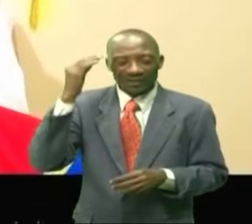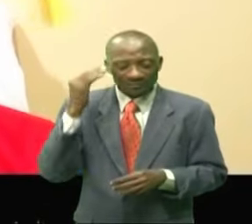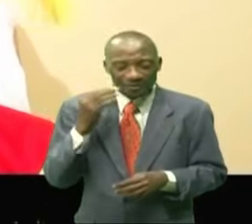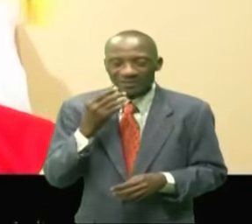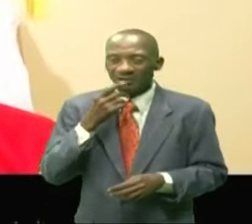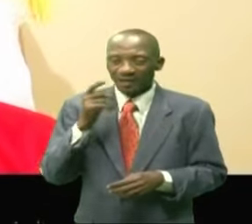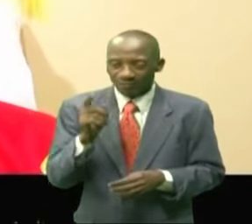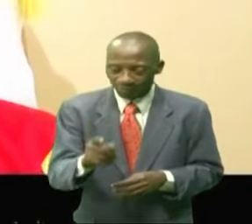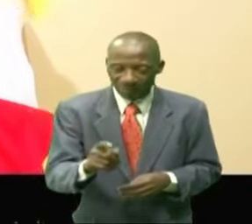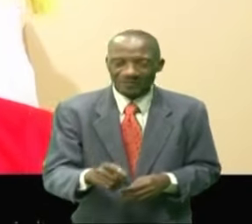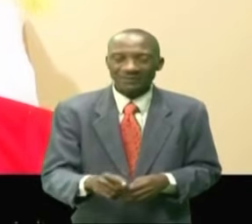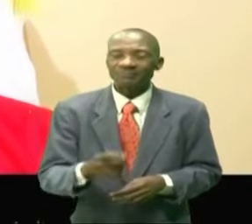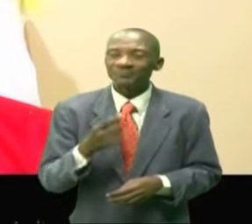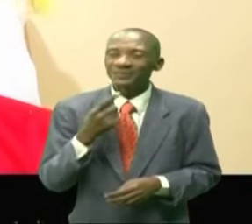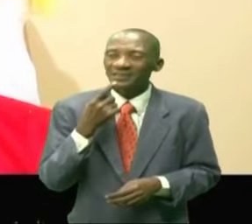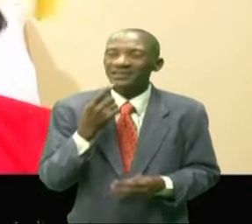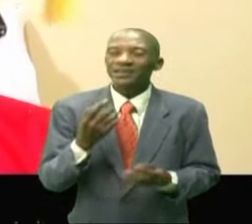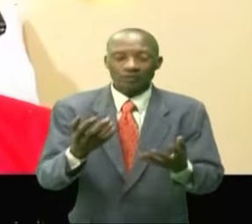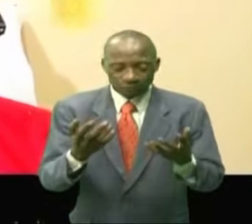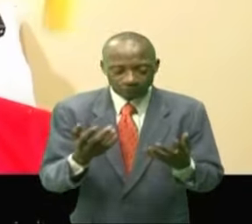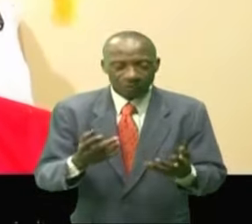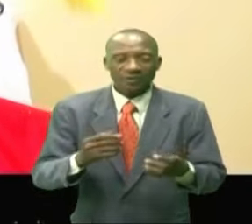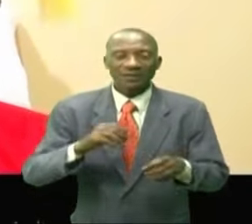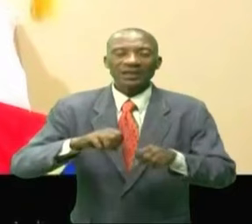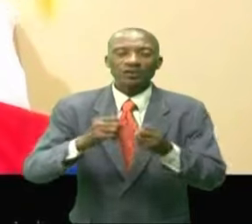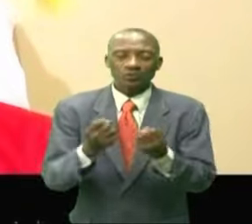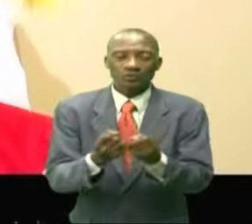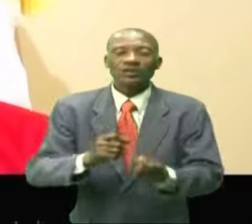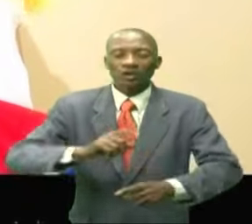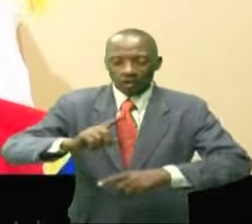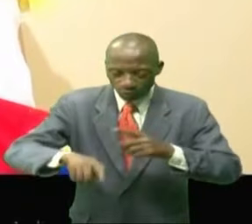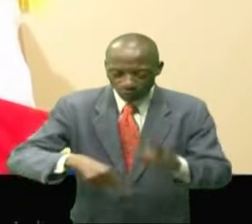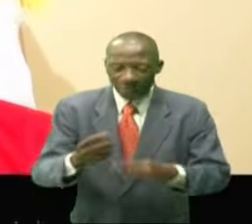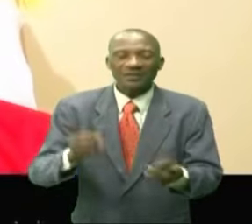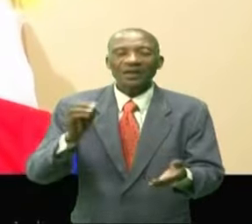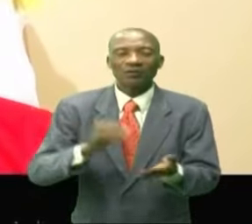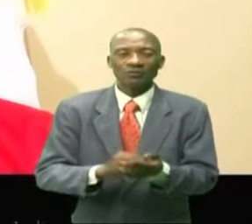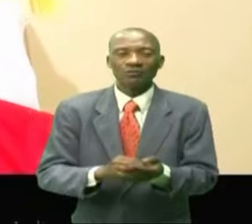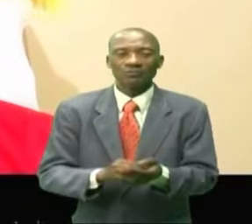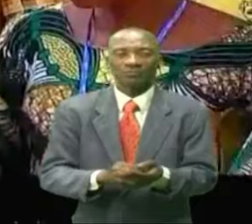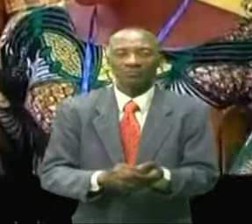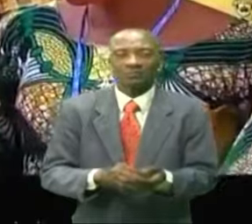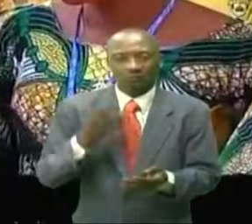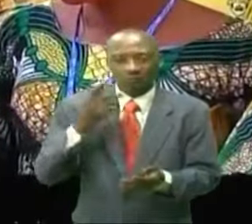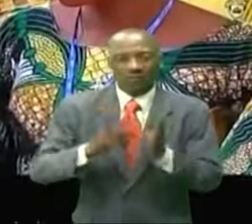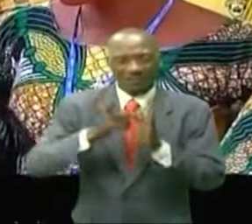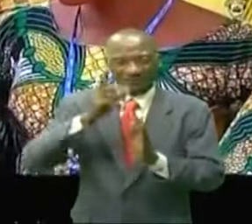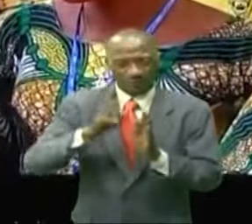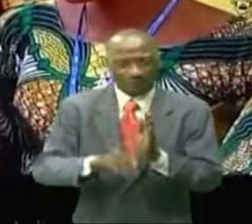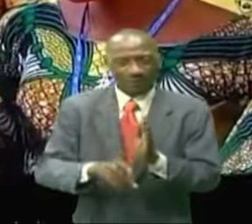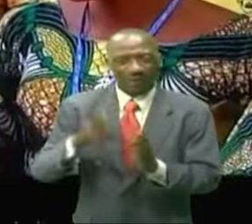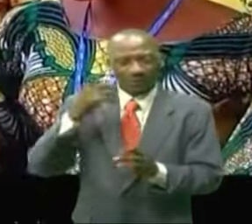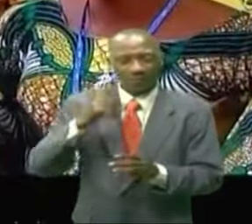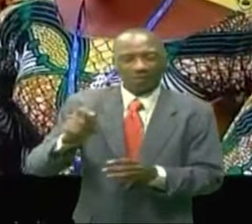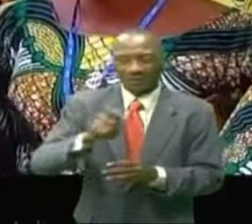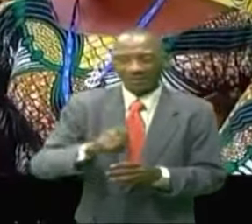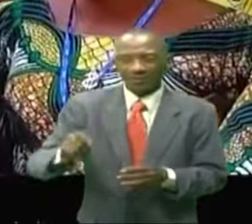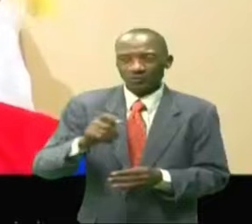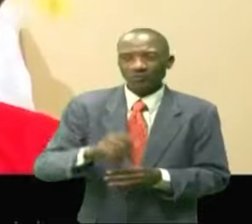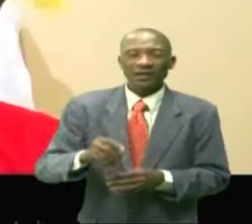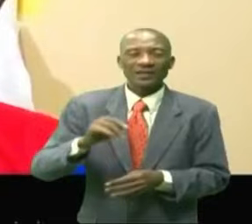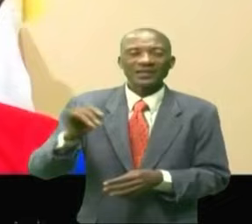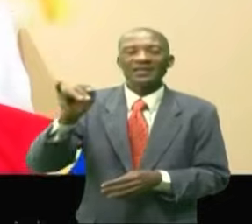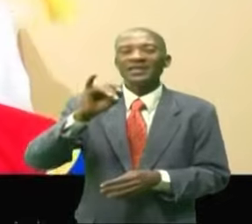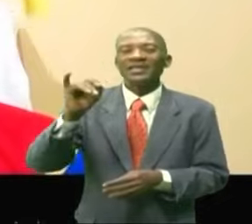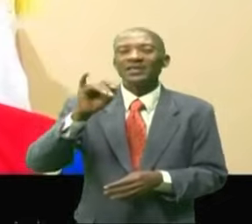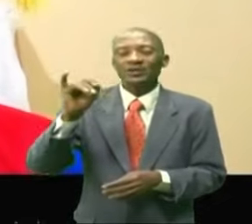aux autorités de notre pays, en commençant par le numéro 1, le chef de l'État, monsieur Félix